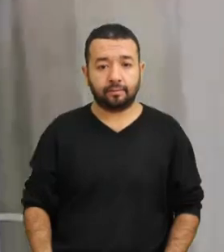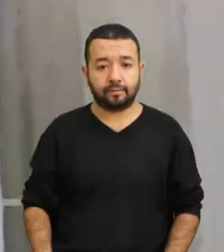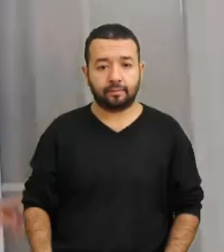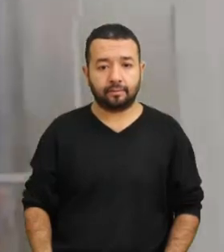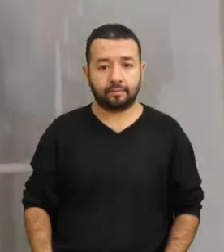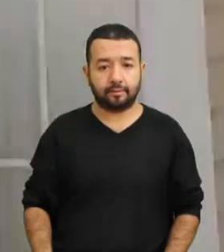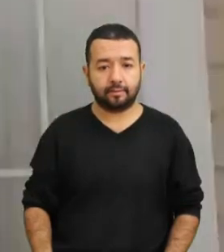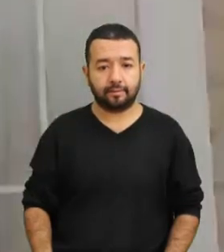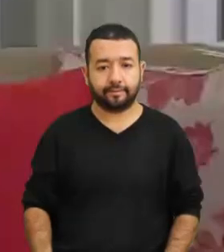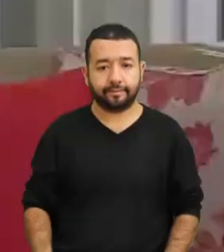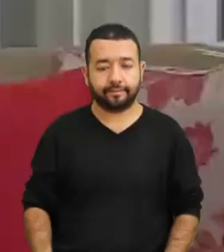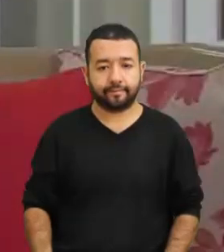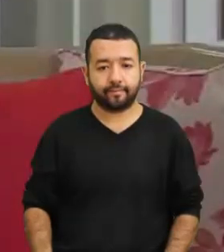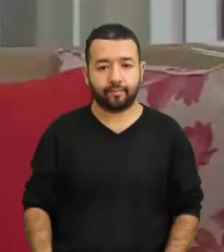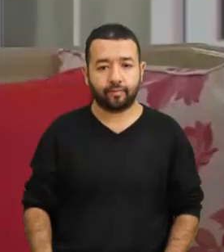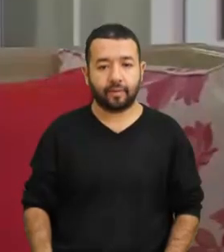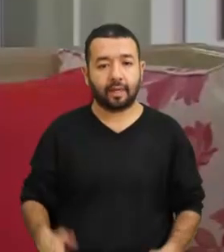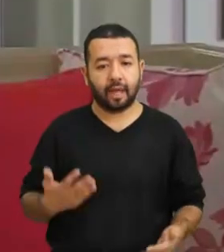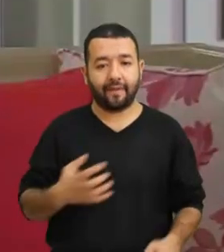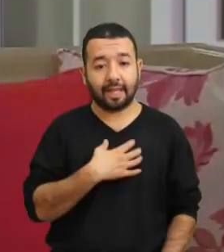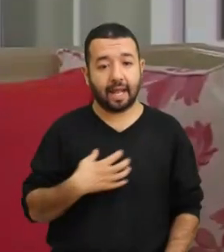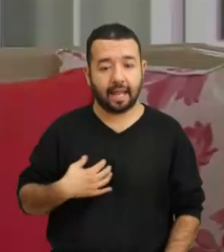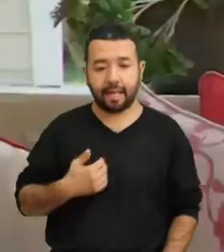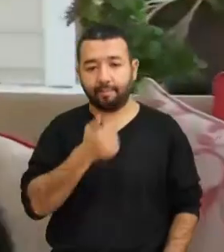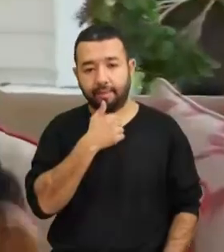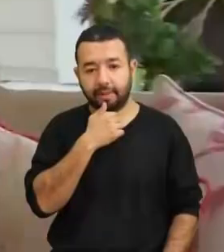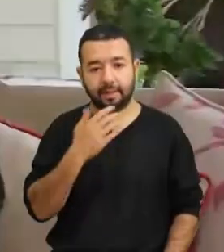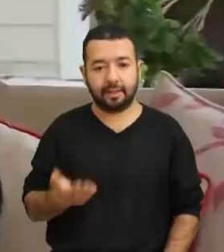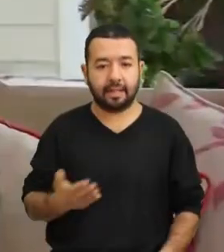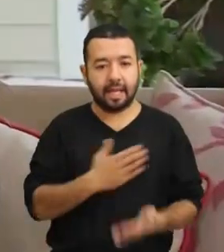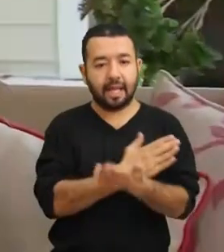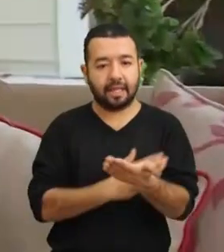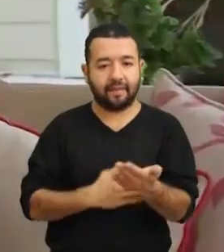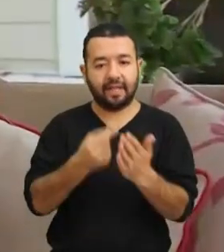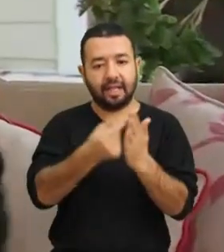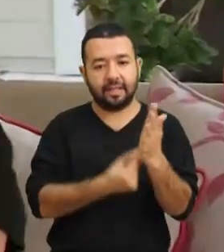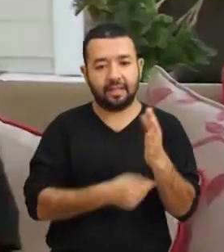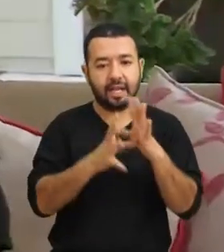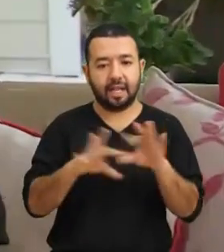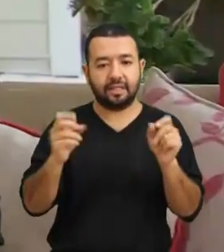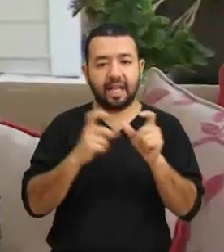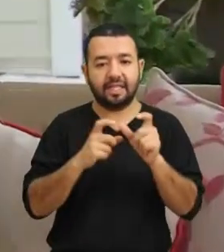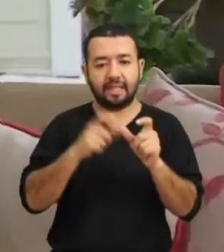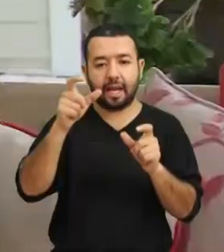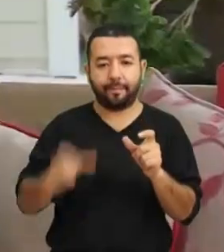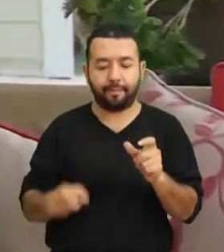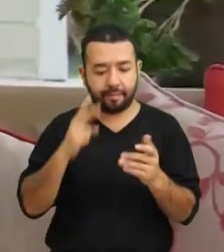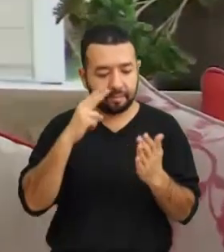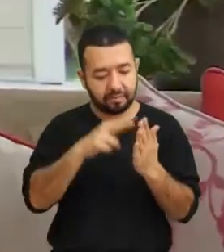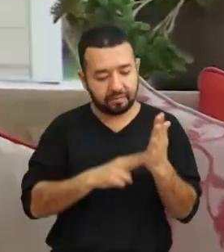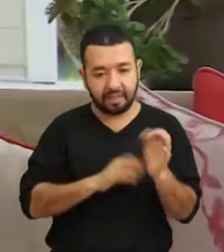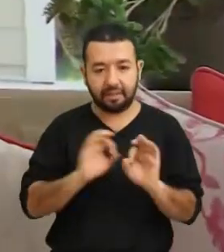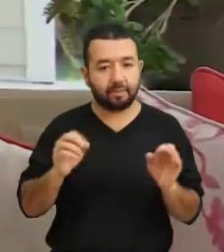Rüyam heyecanla verandaya çıktı. Evet anneşkocuğum, babişkocuğum. Davetli listesi hazır. Sarpişkom bir temiz üstünden